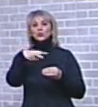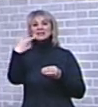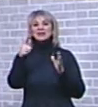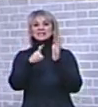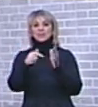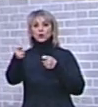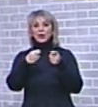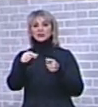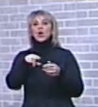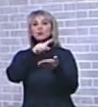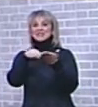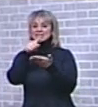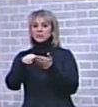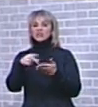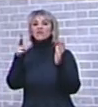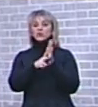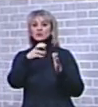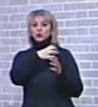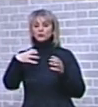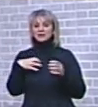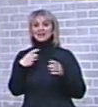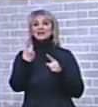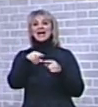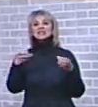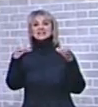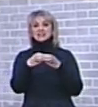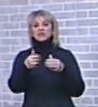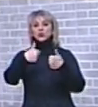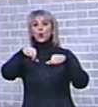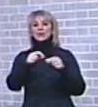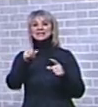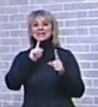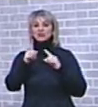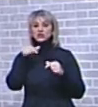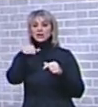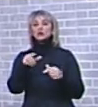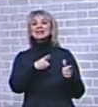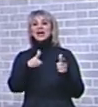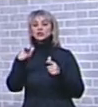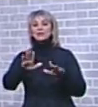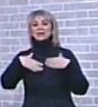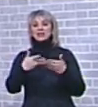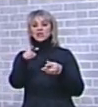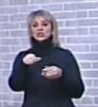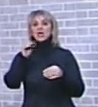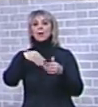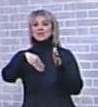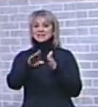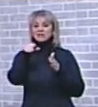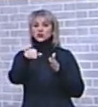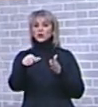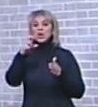27 руководителей муниципалитетов и 8 губернаторов. Этот совет – орган совещательный. Он готовит предложения по